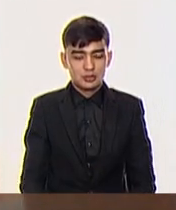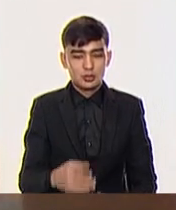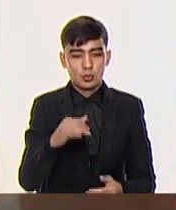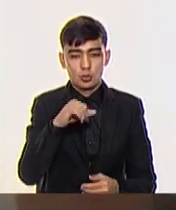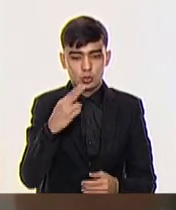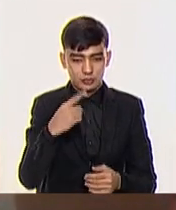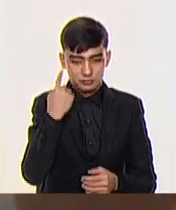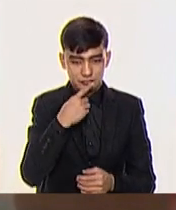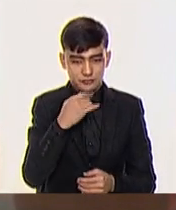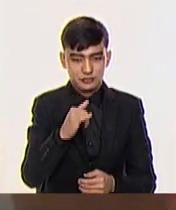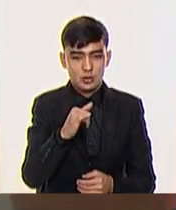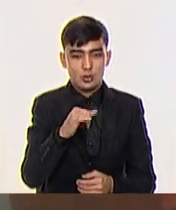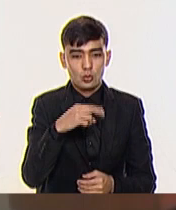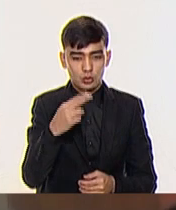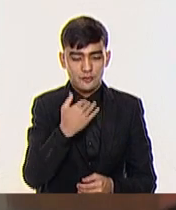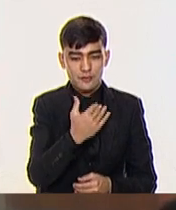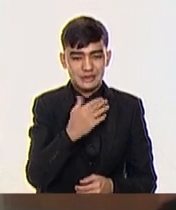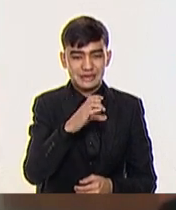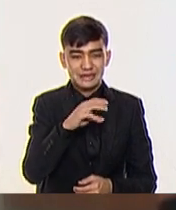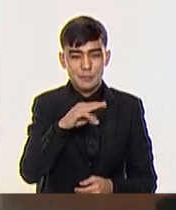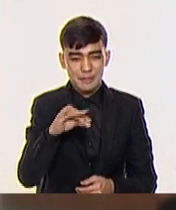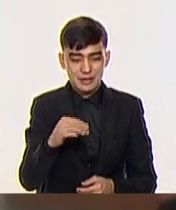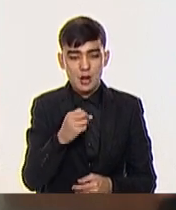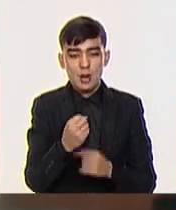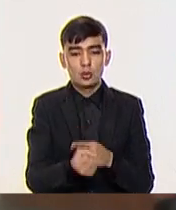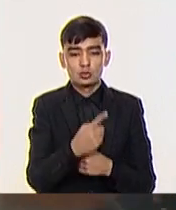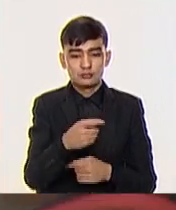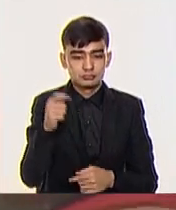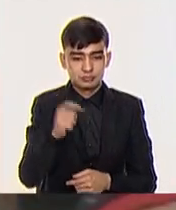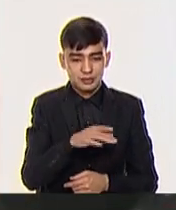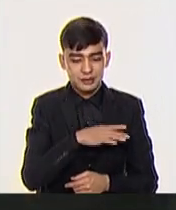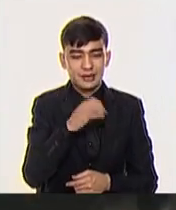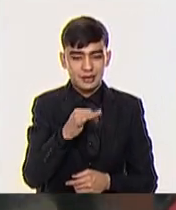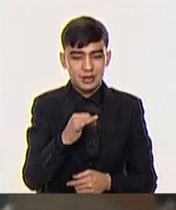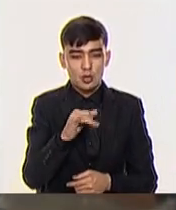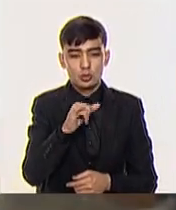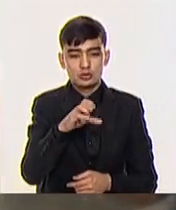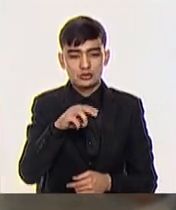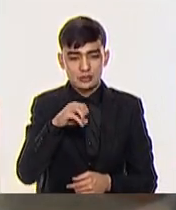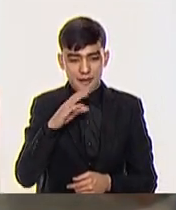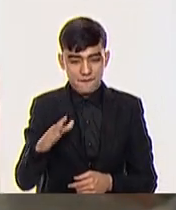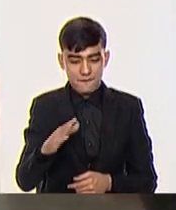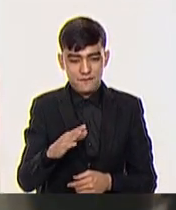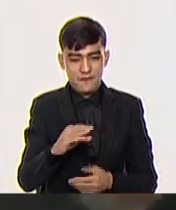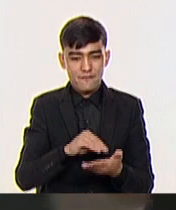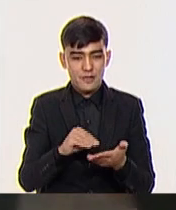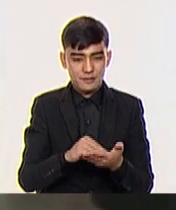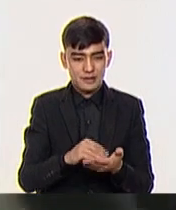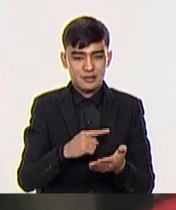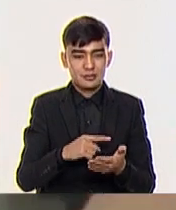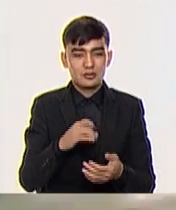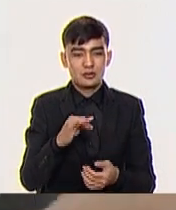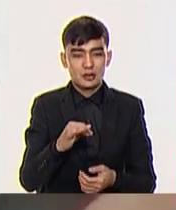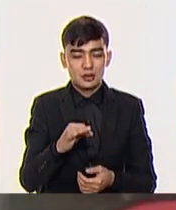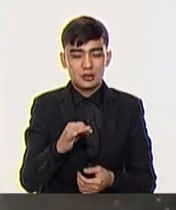Удостоверение личности. Удостоверение вашего СМИ, откуда вы пришли. Содангин, устав, выписка из устава. Правильно я